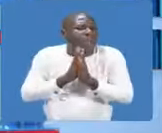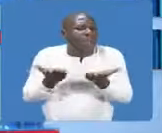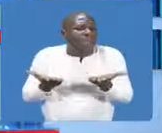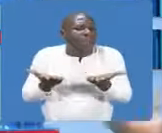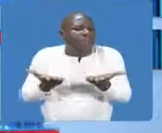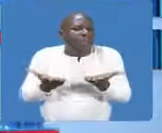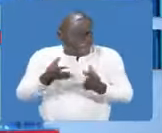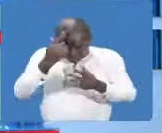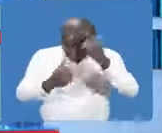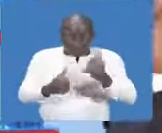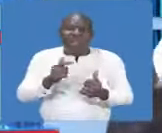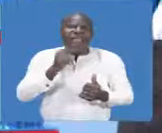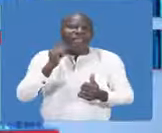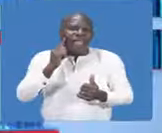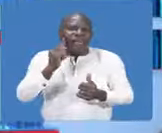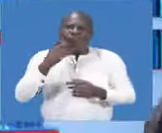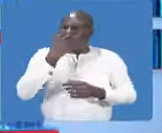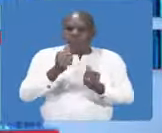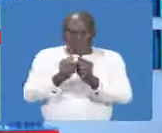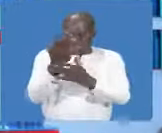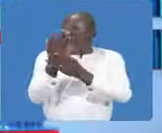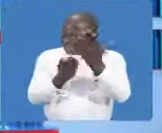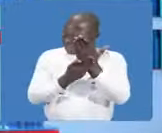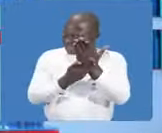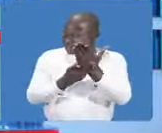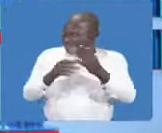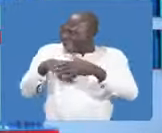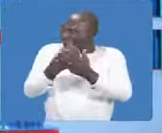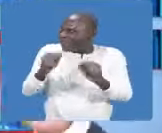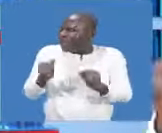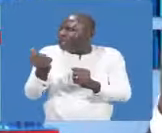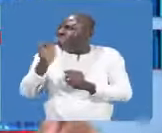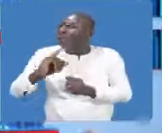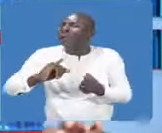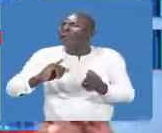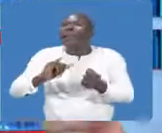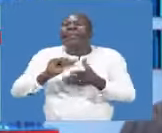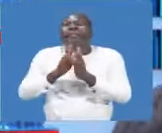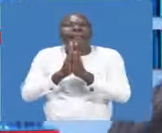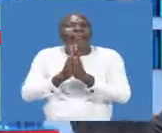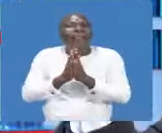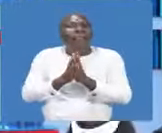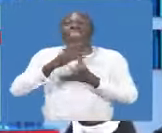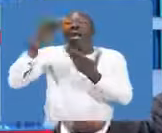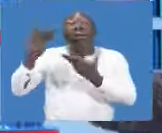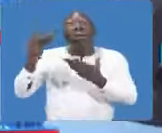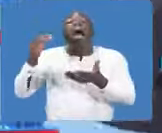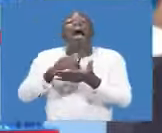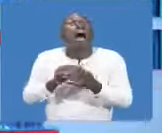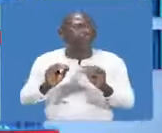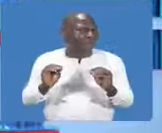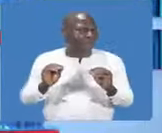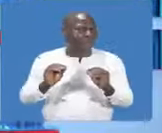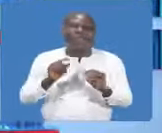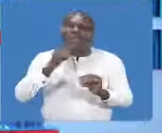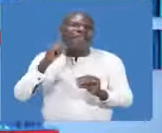ye ye ye ye ye ye ye ye ye ye ye ye ye ye ye ye ye ye ye ye ye ye ye ye ye ye ye ye ye